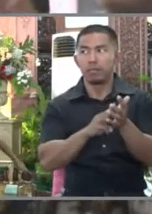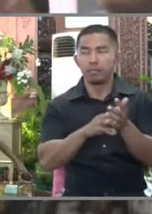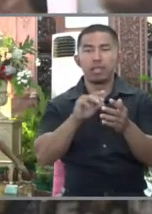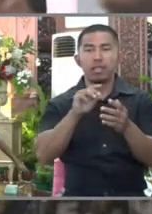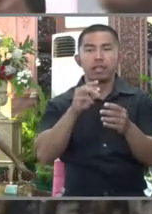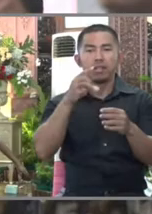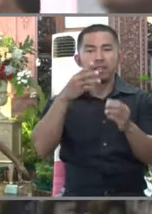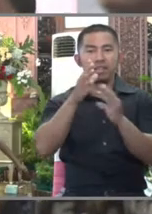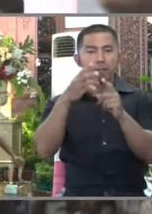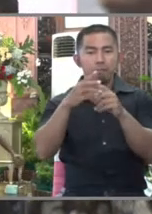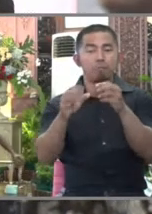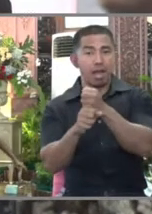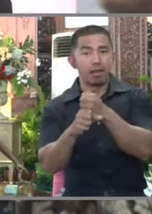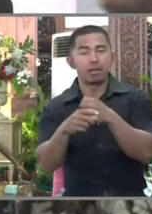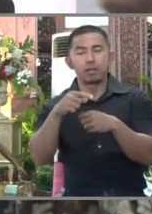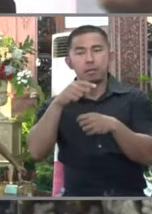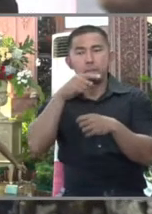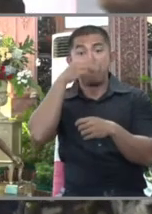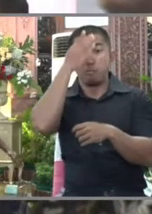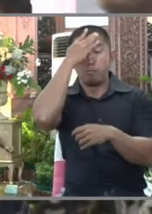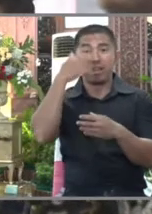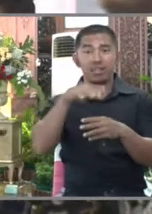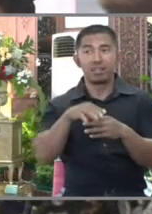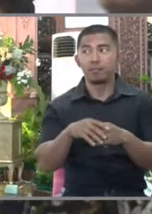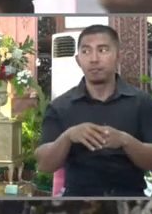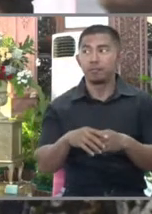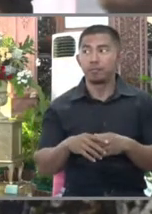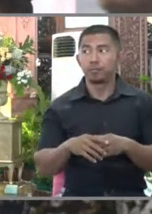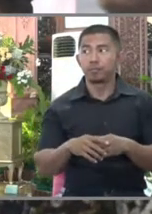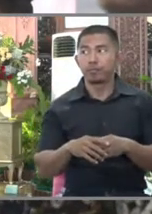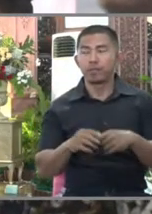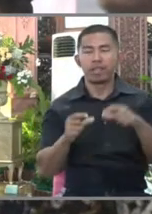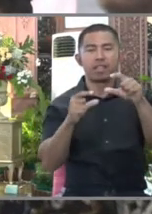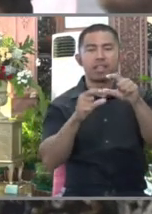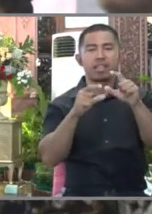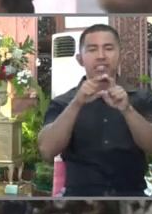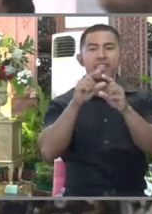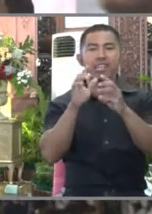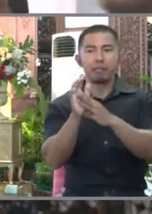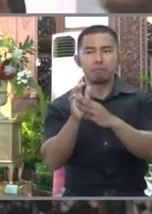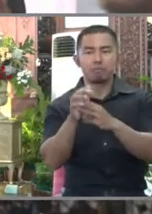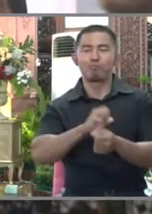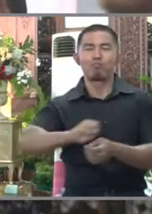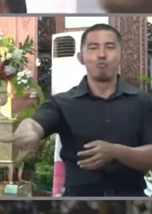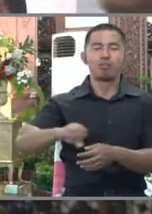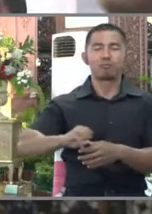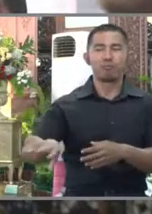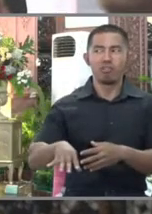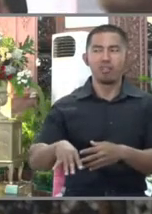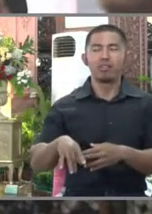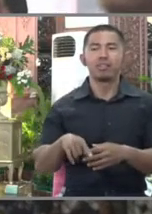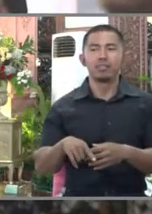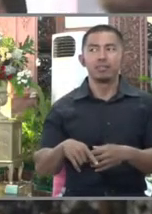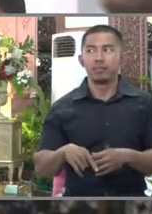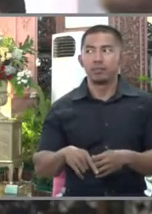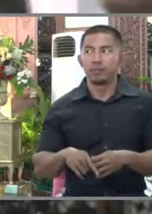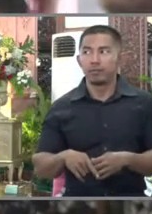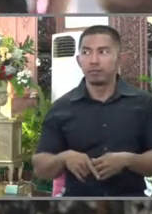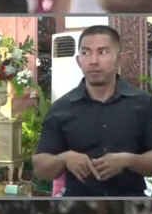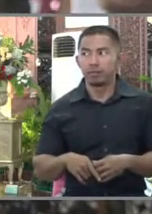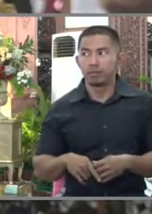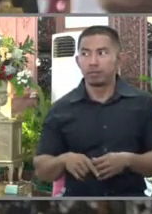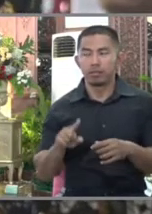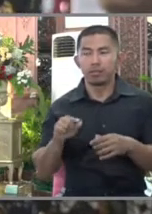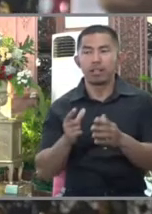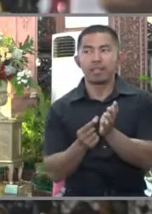Rembang menurut Bapak Bupati itu karena dulu SDM-nya adalah SDM buangan. Gitu ya Pak Bupati ya. Lalu